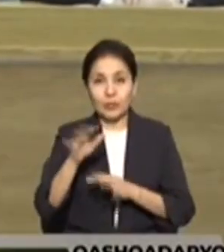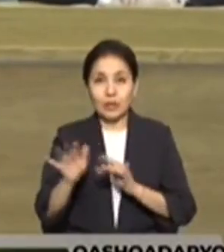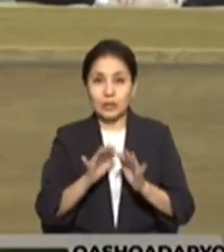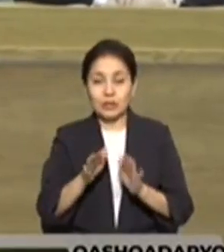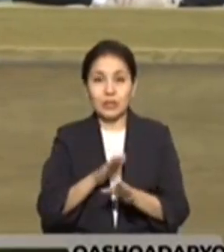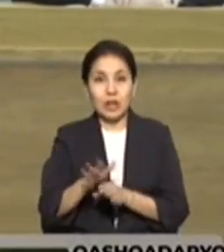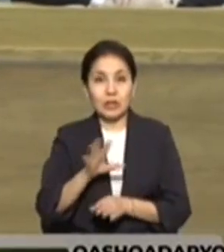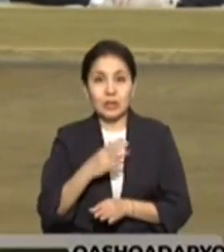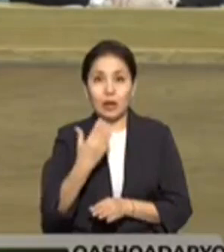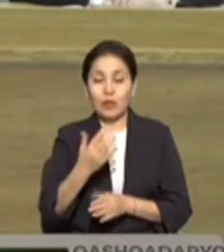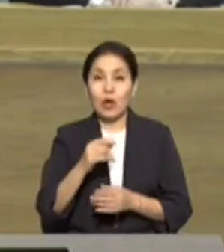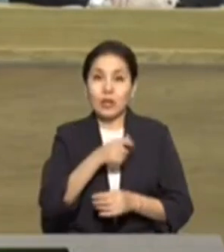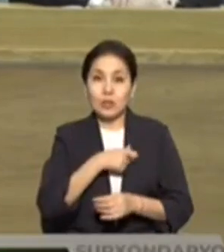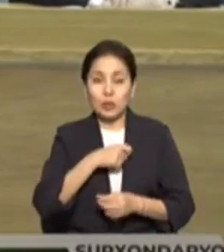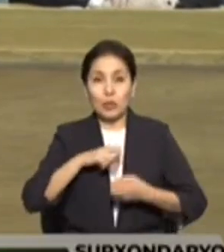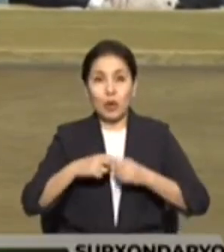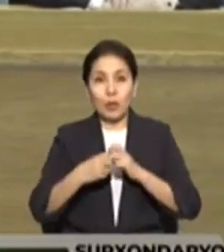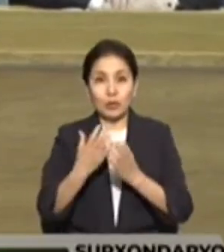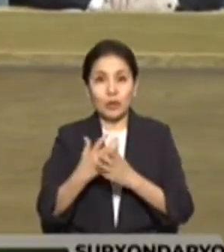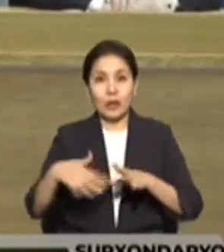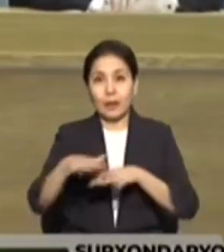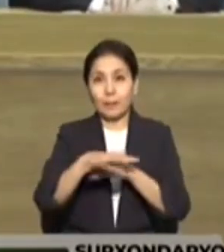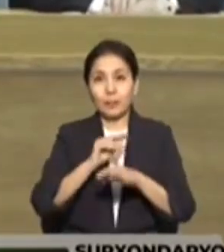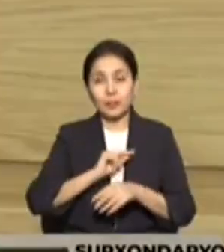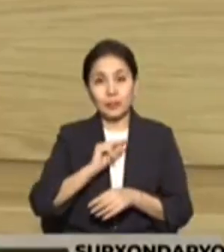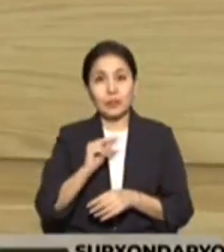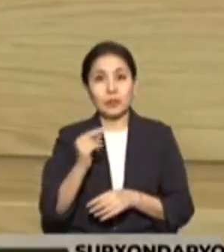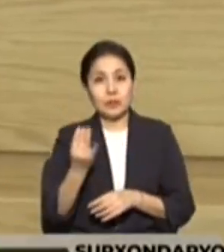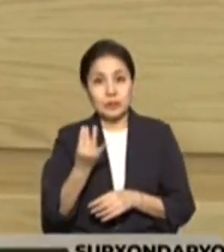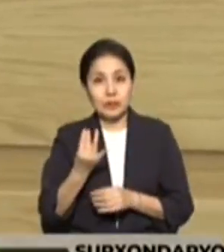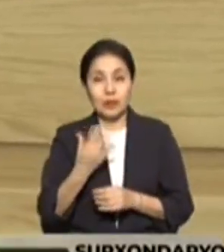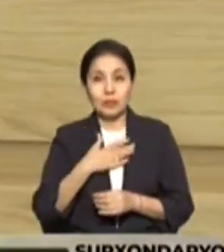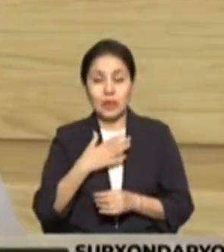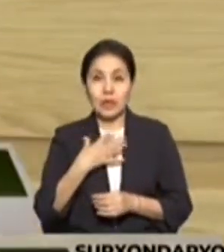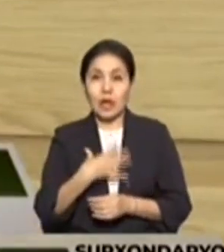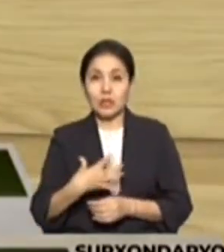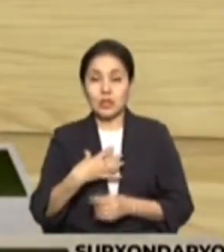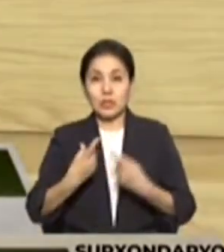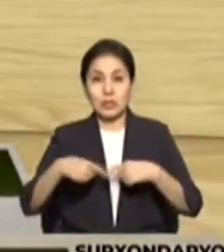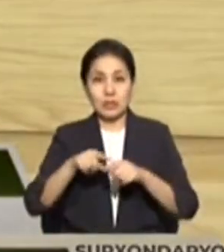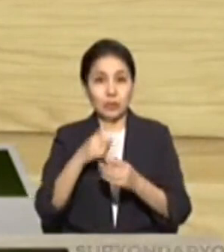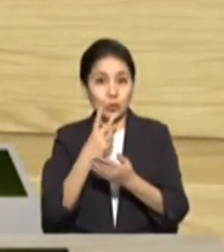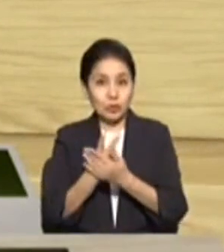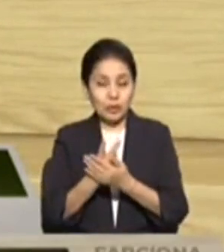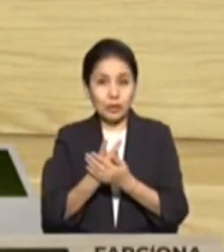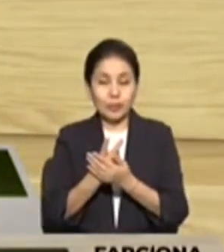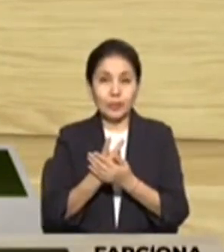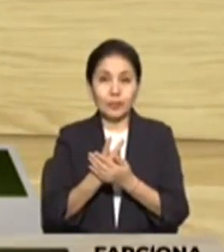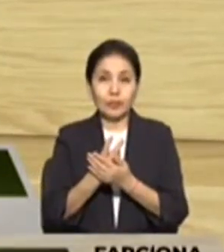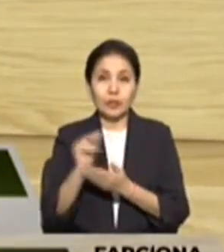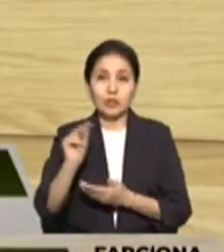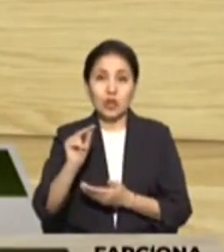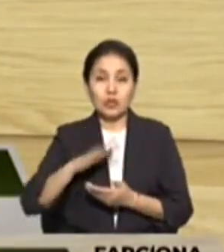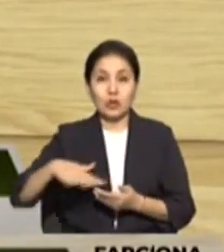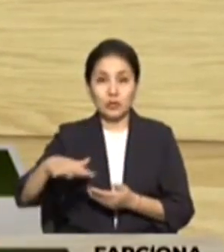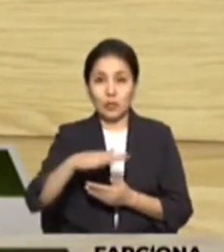ammo deputatlarni muammosi bor aholi bilan ishlash tizimi qiziqtirdi. Endi asosiy bizning sektorlarimiz oladigan bo'lsa, bu Chilonzor